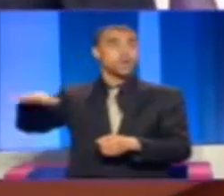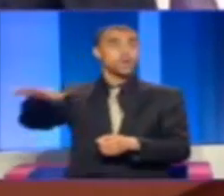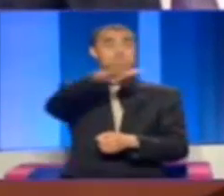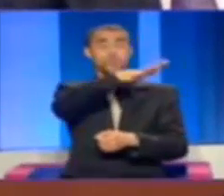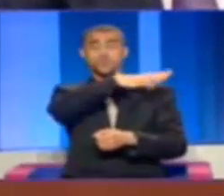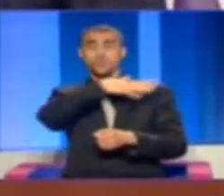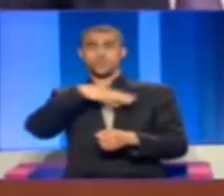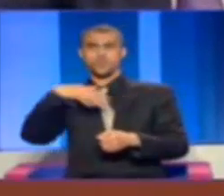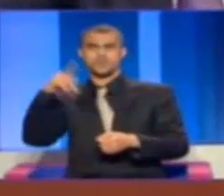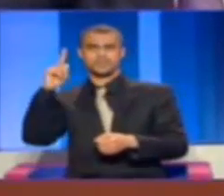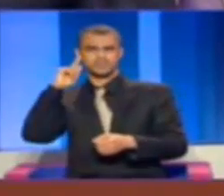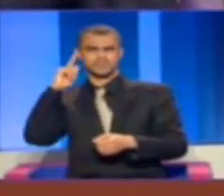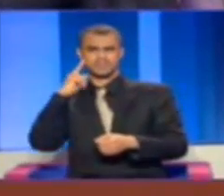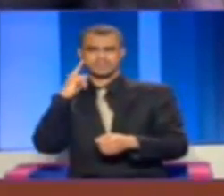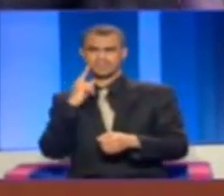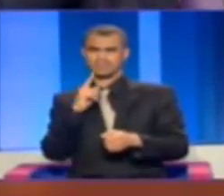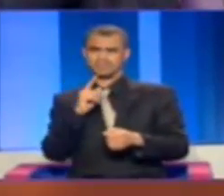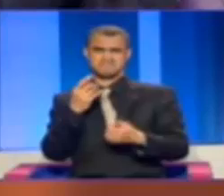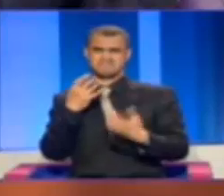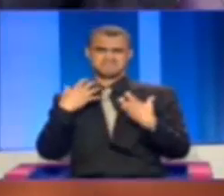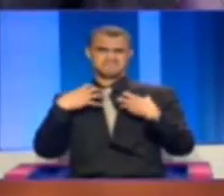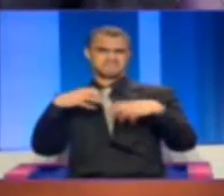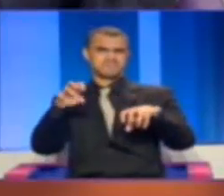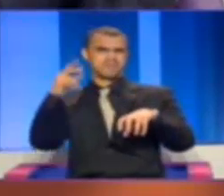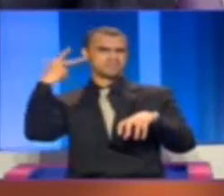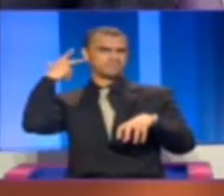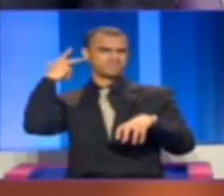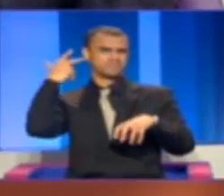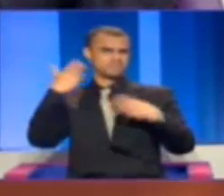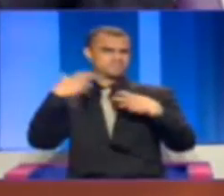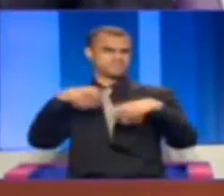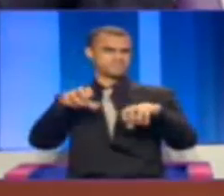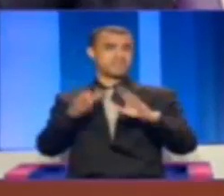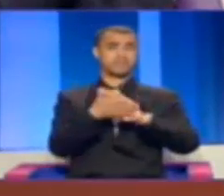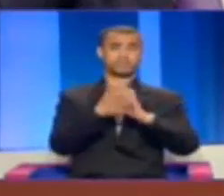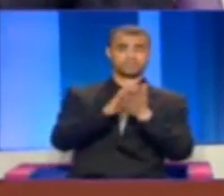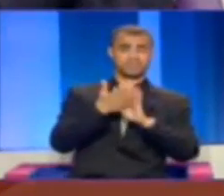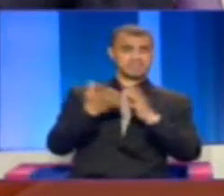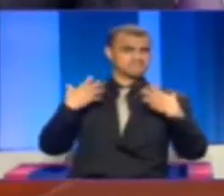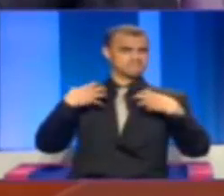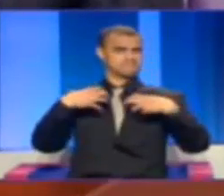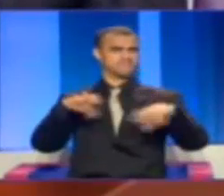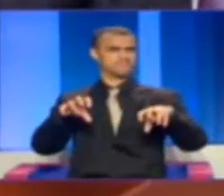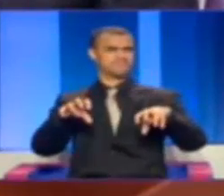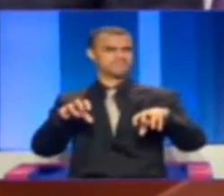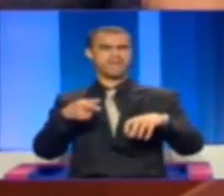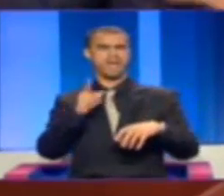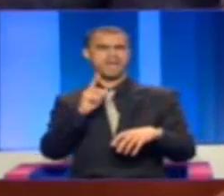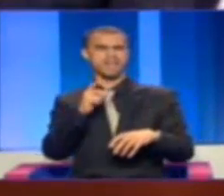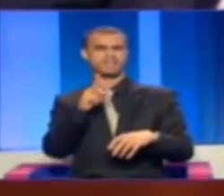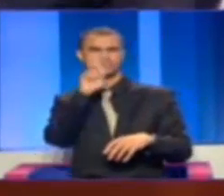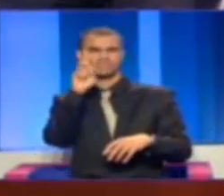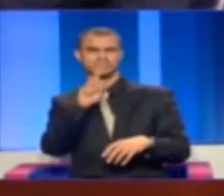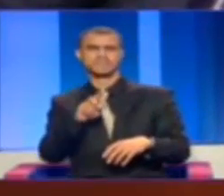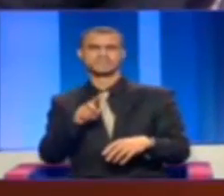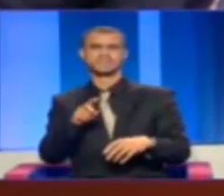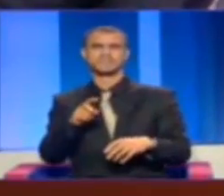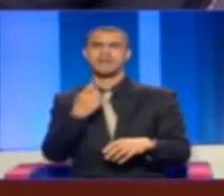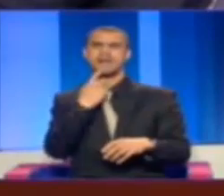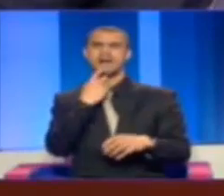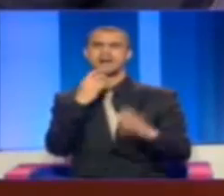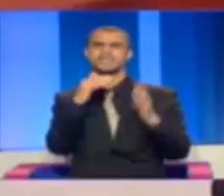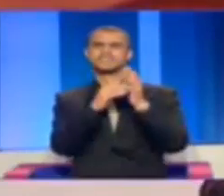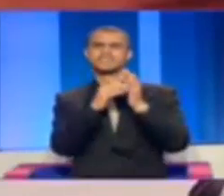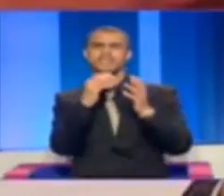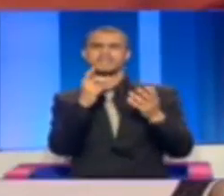واحد التحفظ، يعني ملي كنت كنوجد الحلقه عليها واحد التحفظ من طرف جمعيات المجتمع المدني، نفهموا طبيعه هذا التحفظ. معك سي